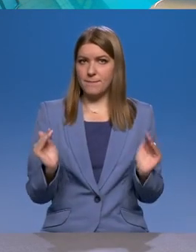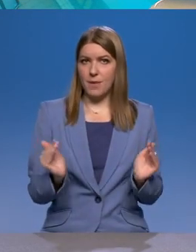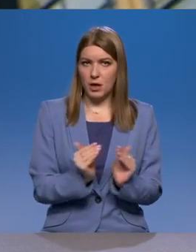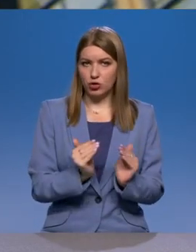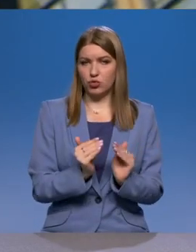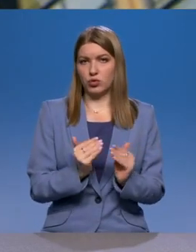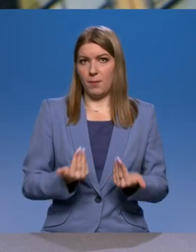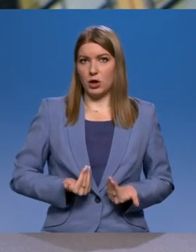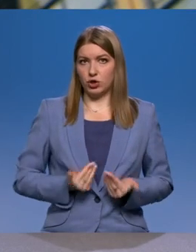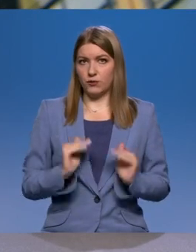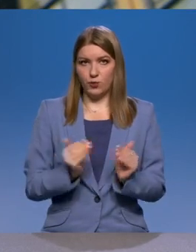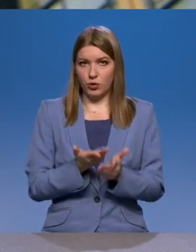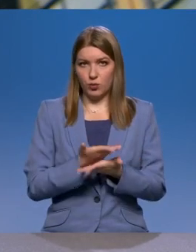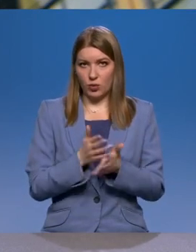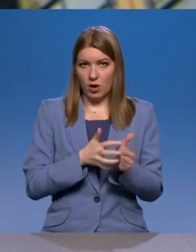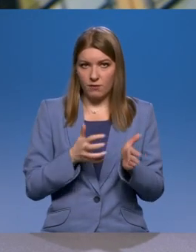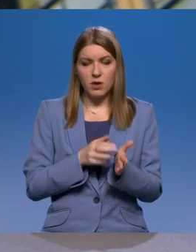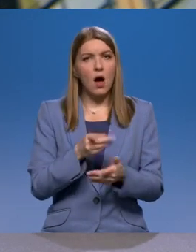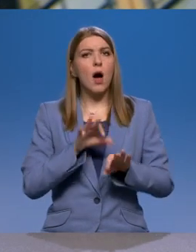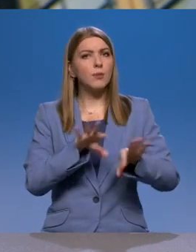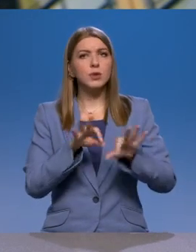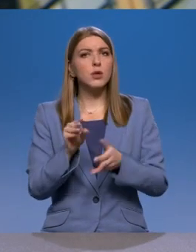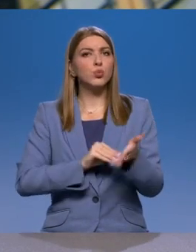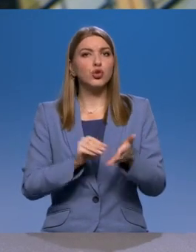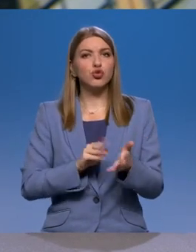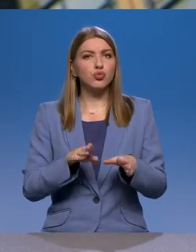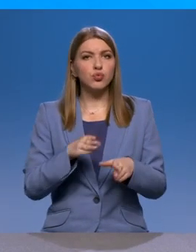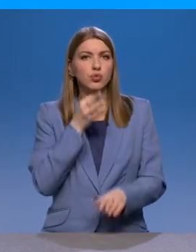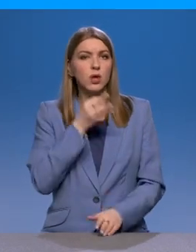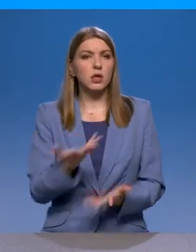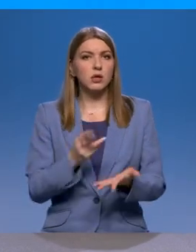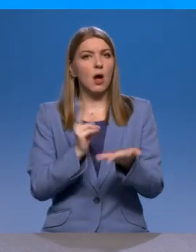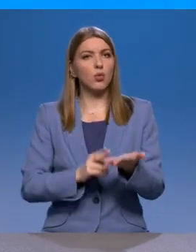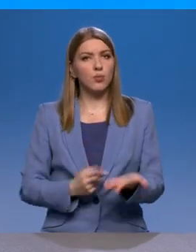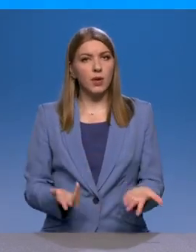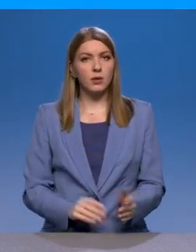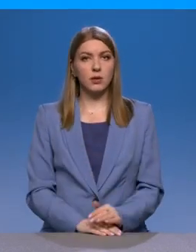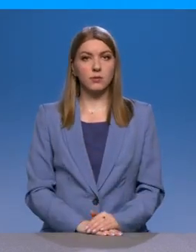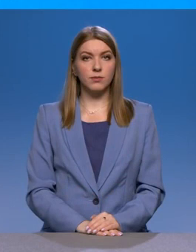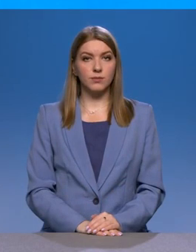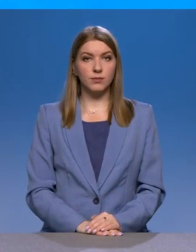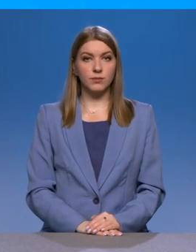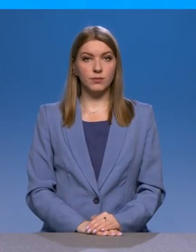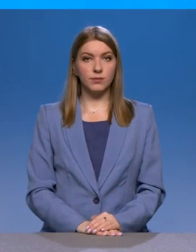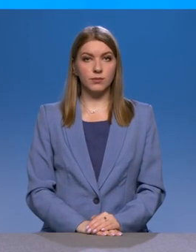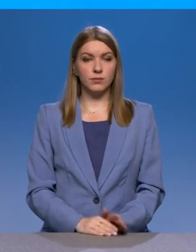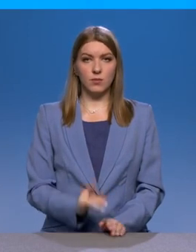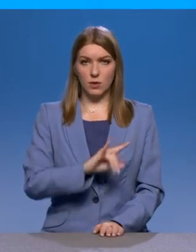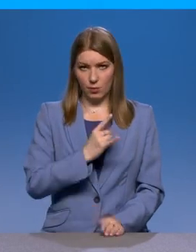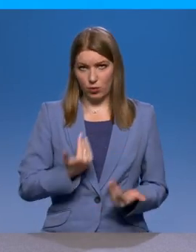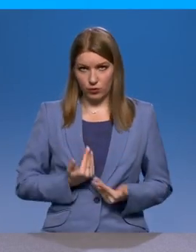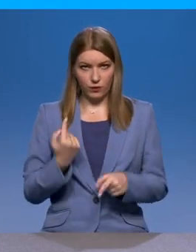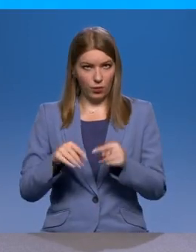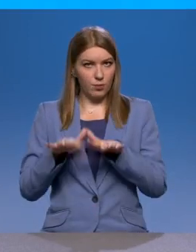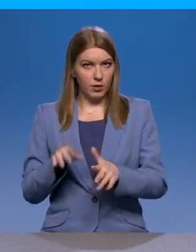минимум прожиточный. Что-то объяснили во время отказа? Что-то объяснили вам как-то? Здесь, на самом деле, аргументы приводили? Да, там. Ребенок живет в другом месте, он